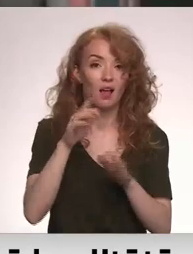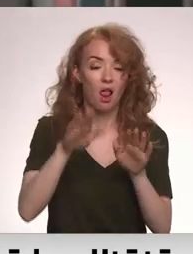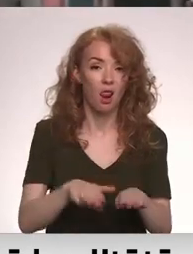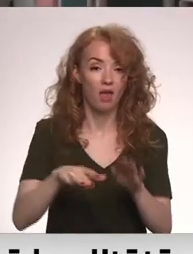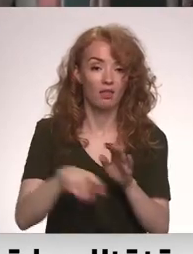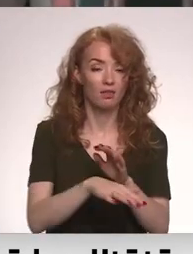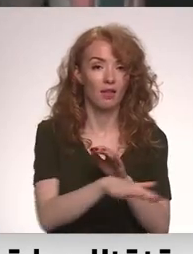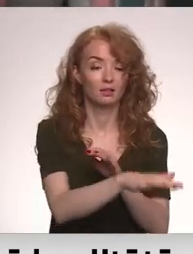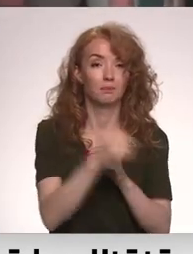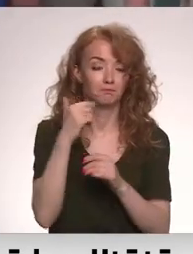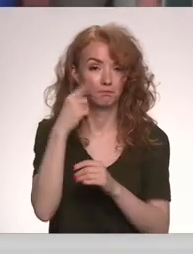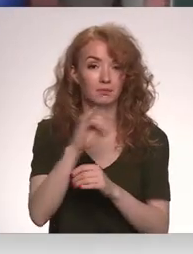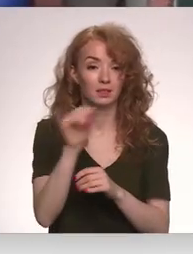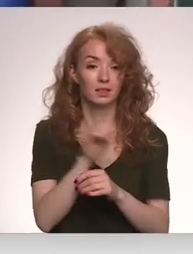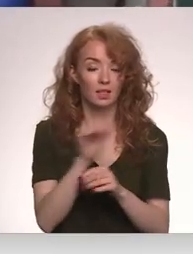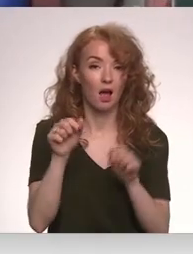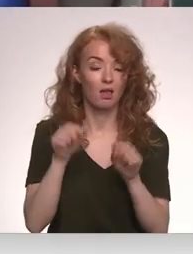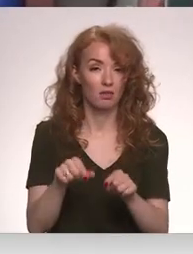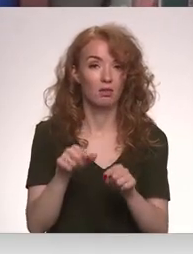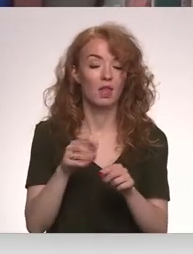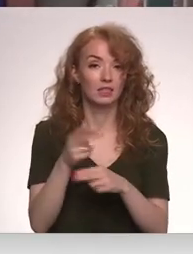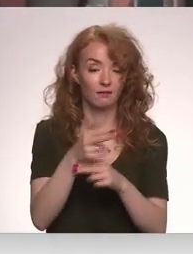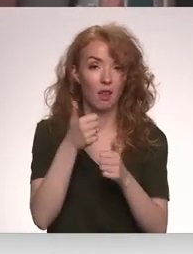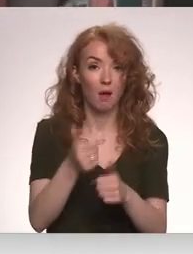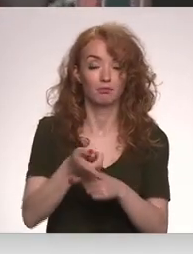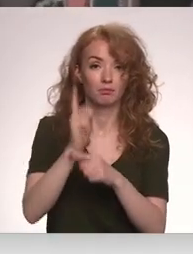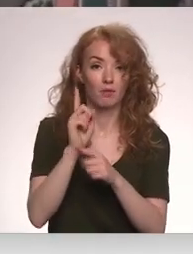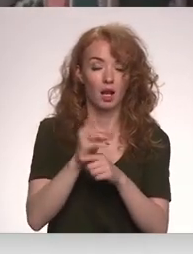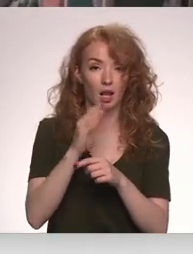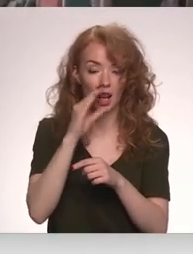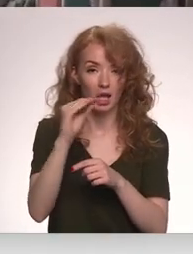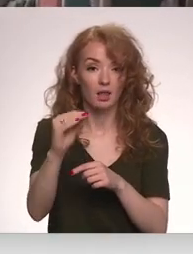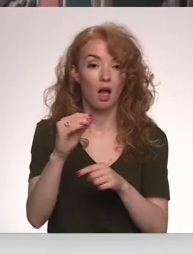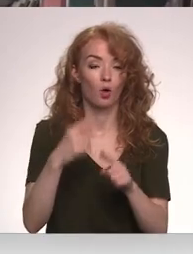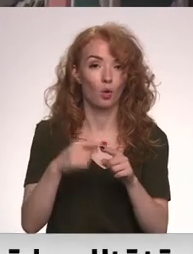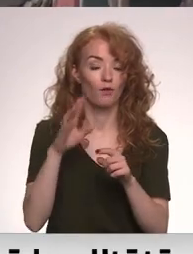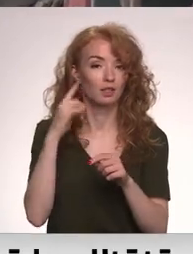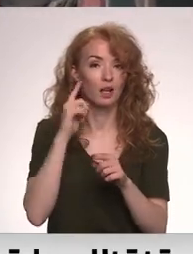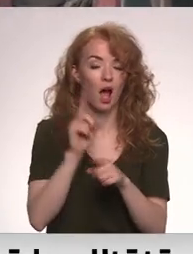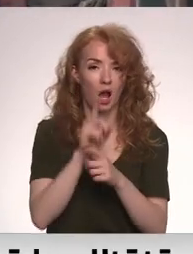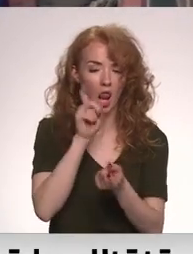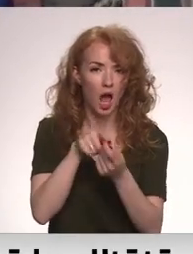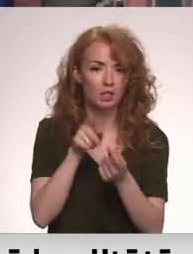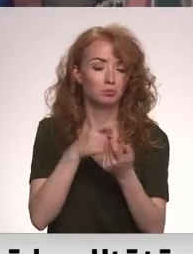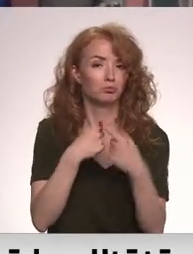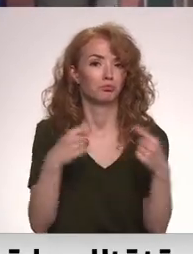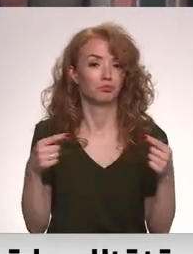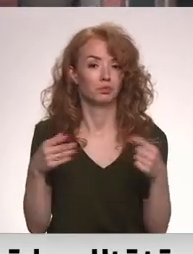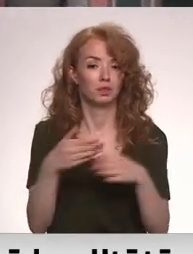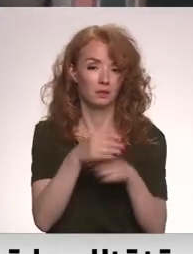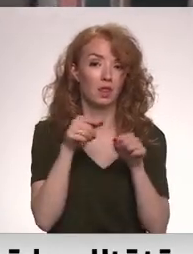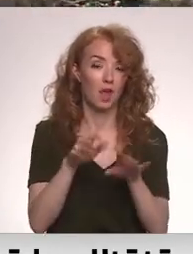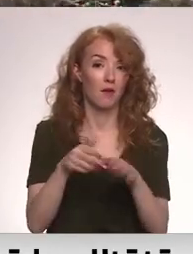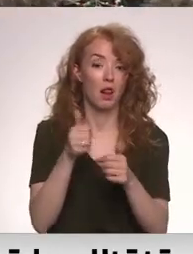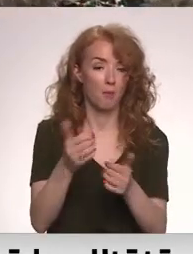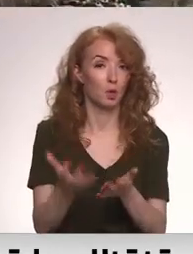lejtecē. Jā, šeit pat Aucas upītē ļoti labi ķerās zivis, gan līdakas, un ir dzirdēts, ka pat lašs un visādi citas zivis, tā kā šeit labi